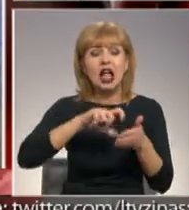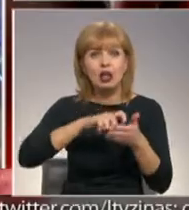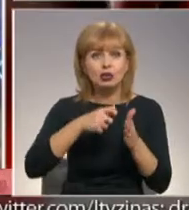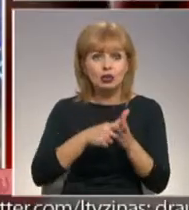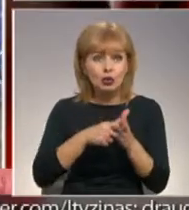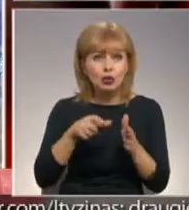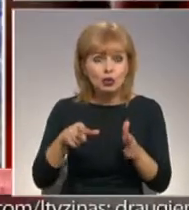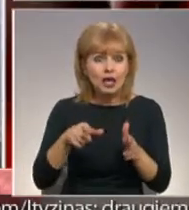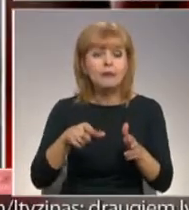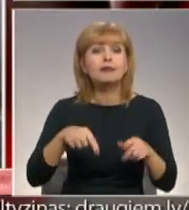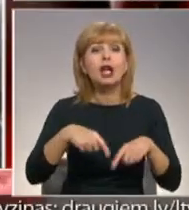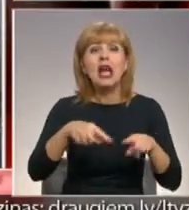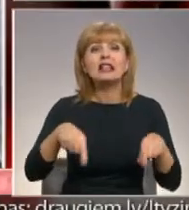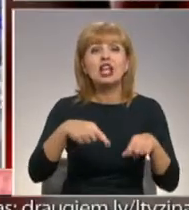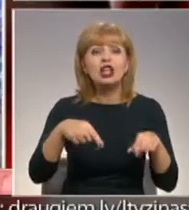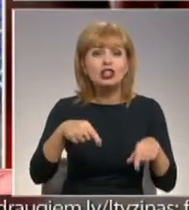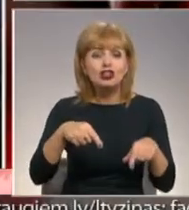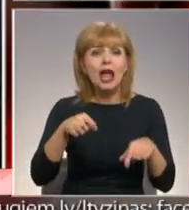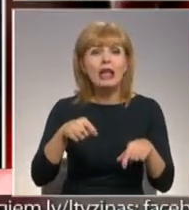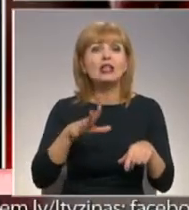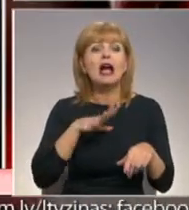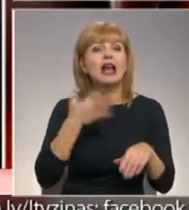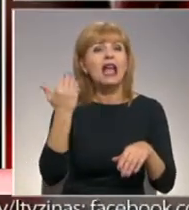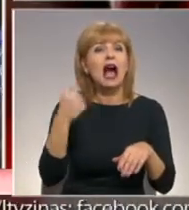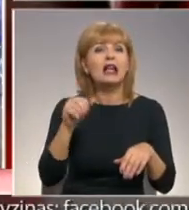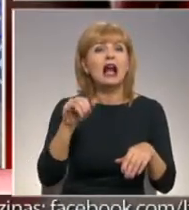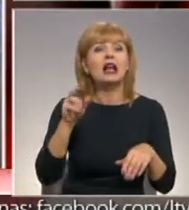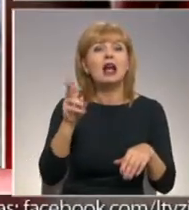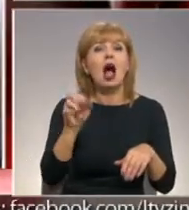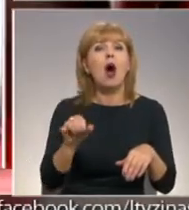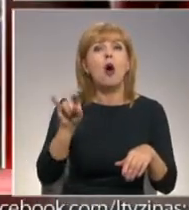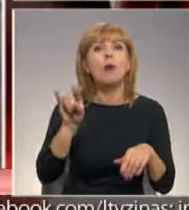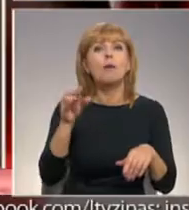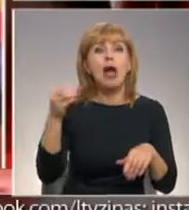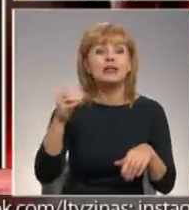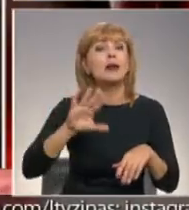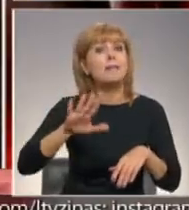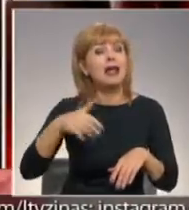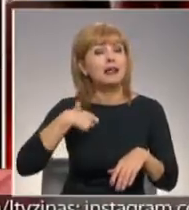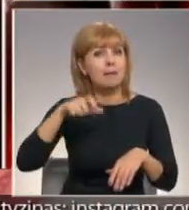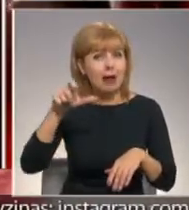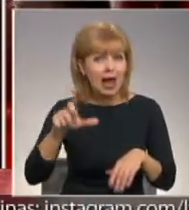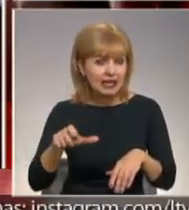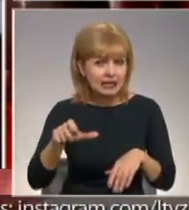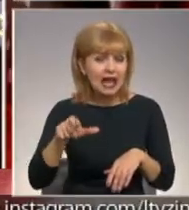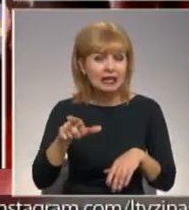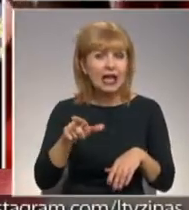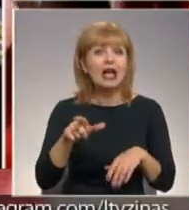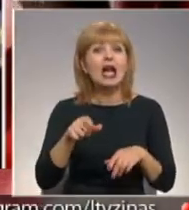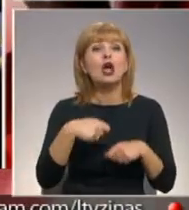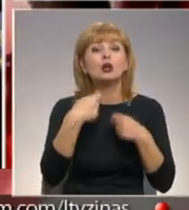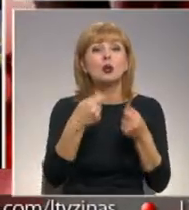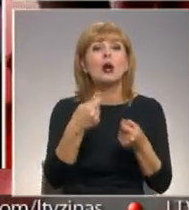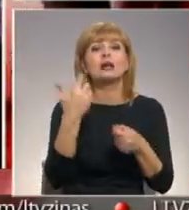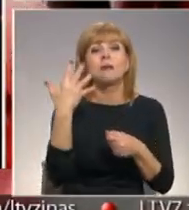nevaras Renārs Kaupers, ko viņš to darīja 2 gadus pēc kārtas, bet gan Iveta, brīnišķīga meitene, kas ir šī gada Dod 5 akcijas